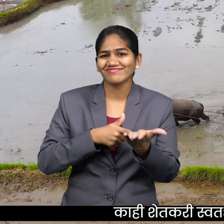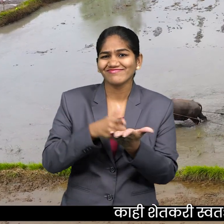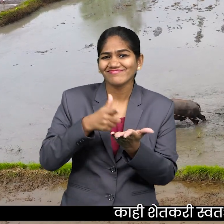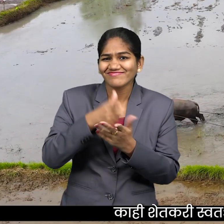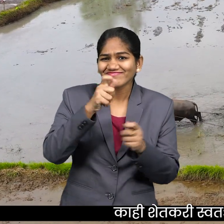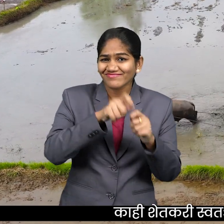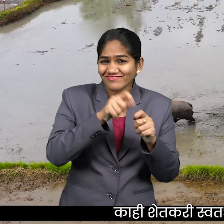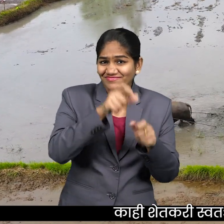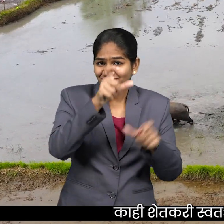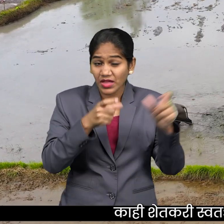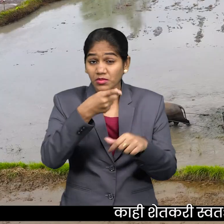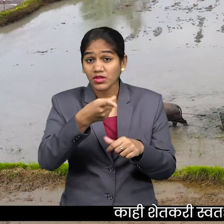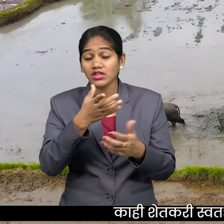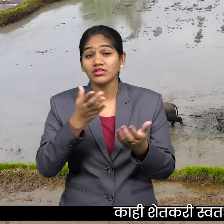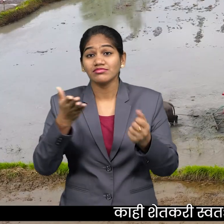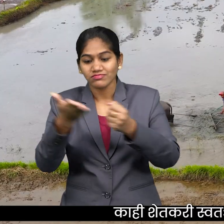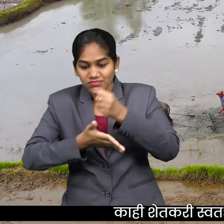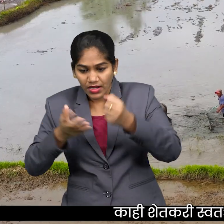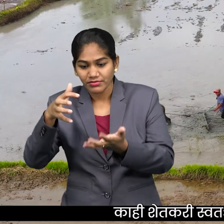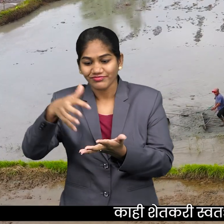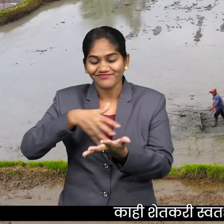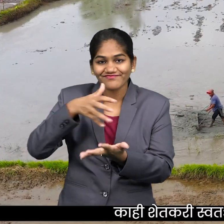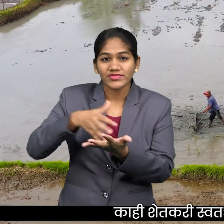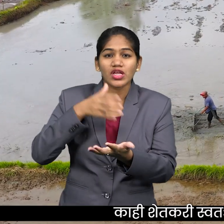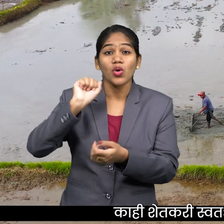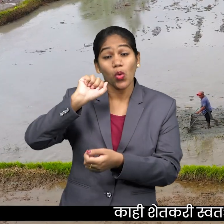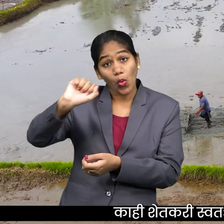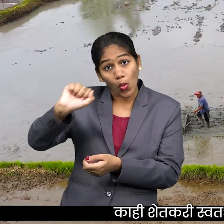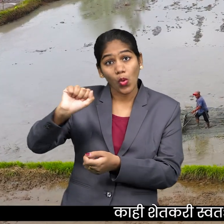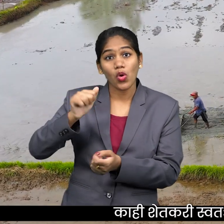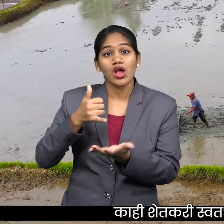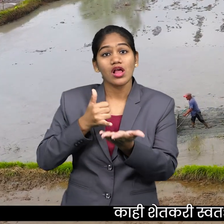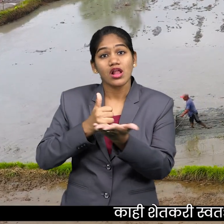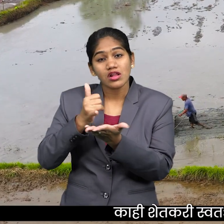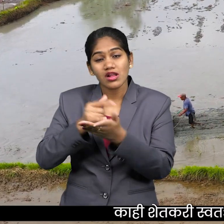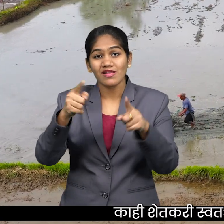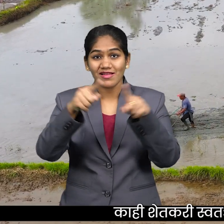काही शेतकरी स्वतःच्या जमिनीवर मशागत करतात,